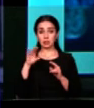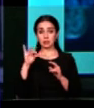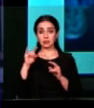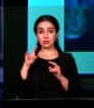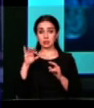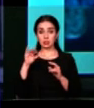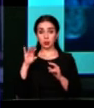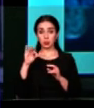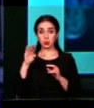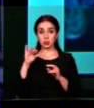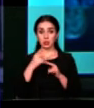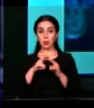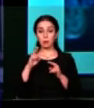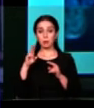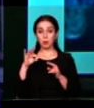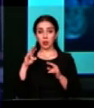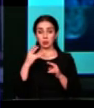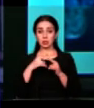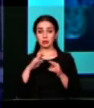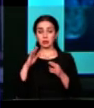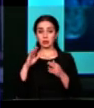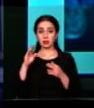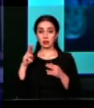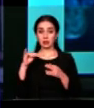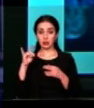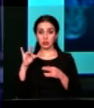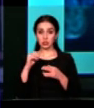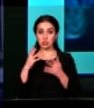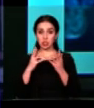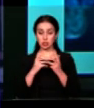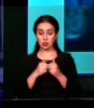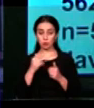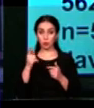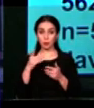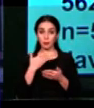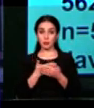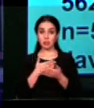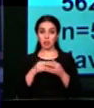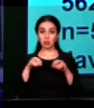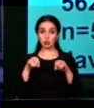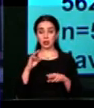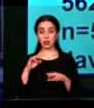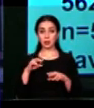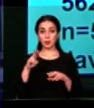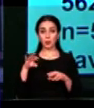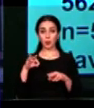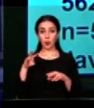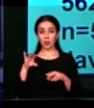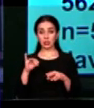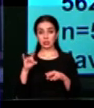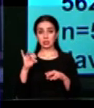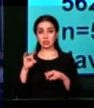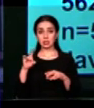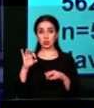poliizobutilenning polimerlanish darajasini hisoblang. Bu masalani yechishimiz uchun